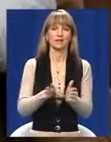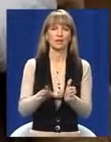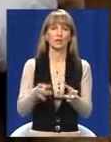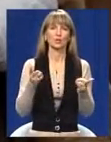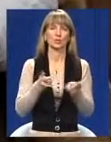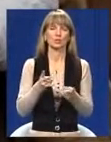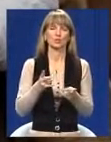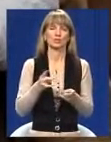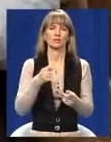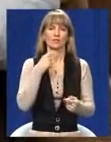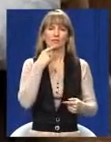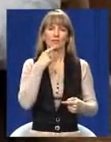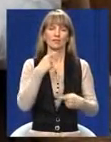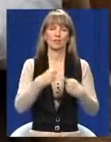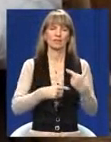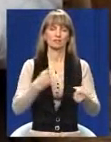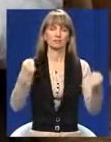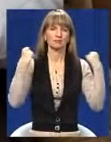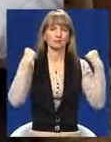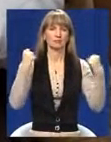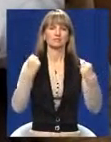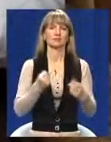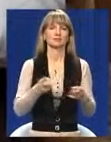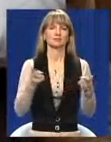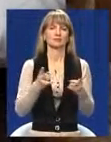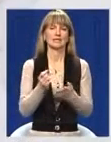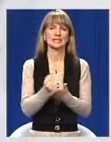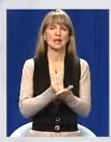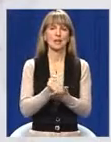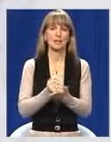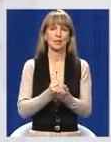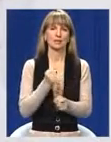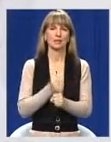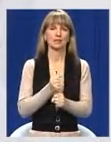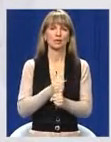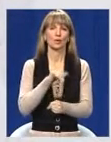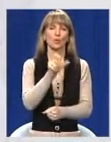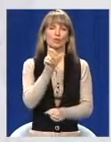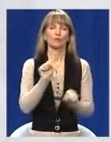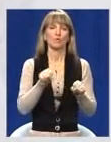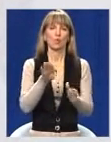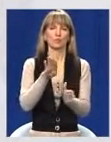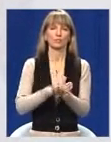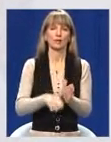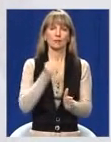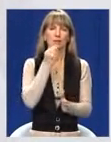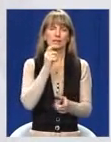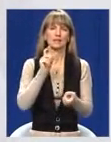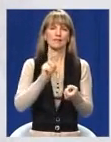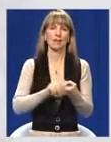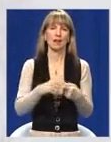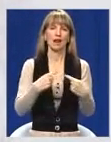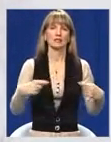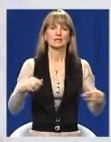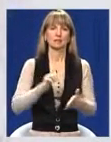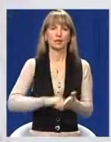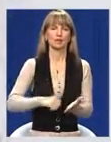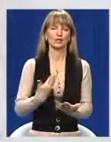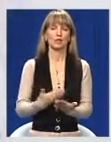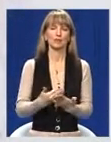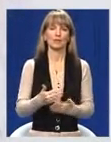постійними фізичними вправами, викликає потребу відновити запас калорій. У людини може погіршитися апетит з різних причин. Наприклад,